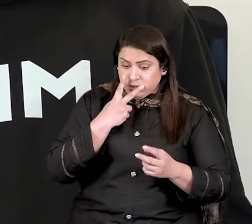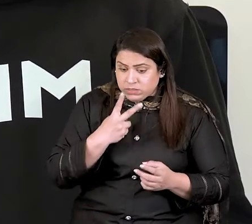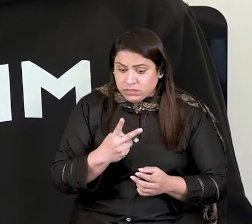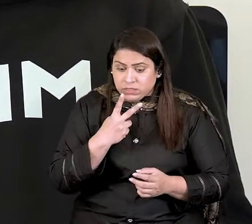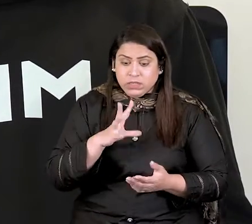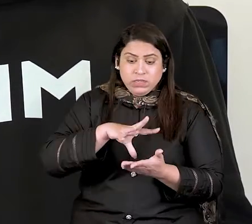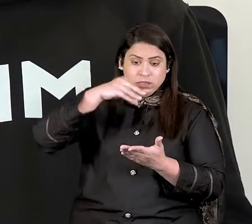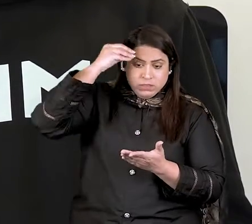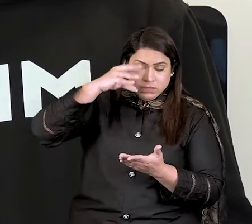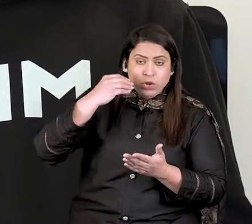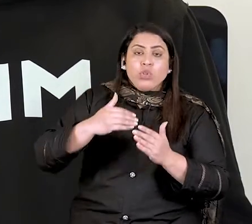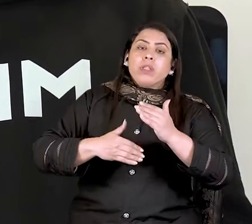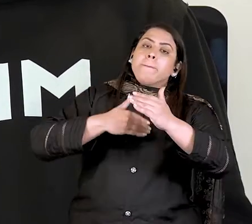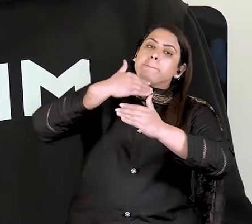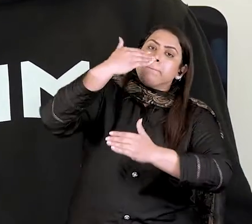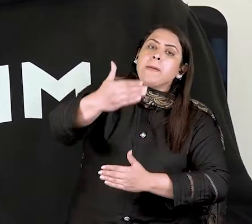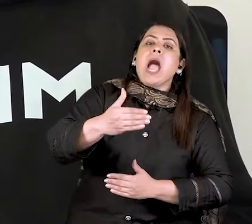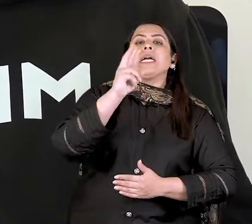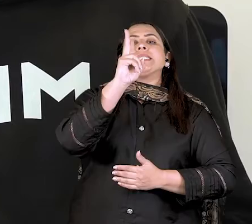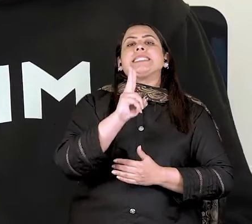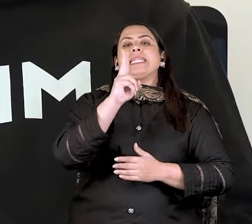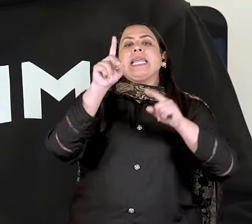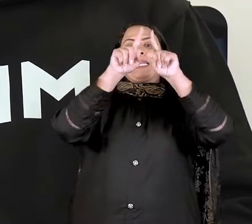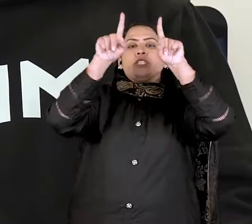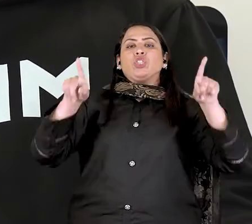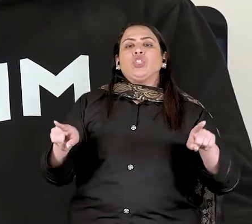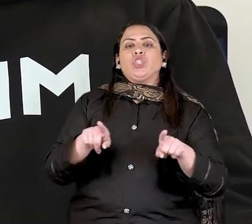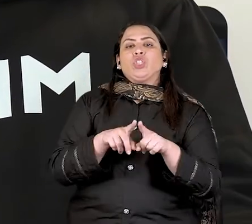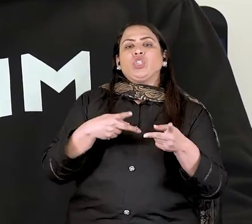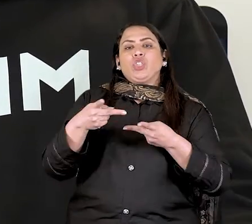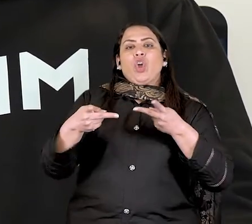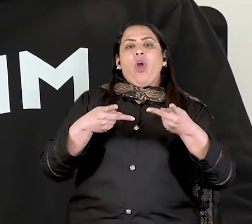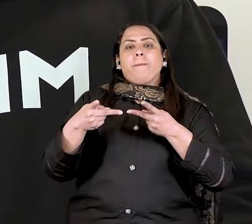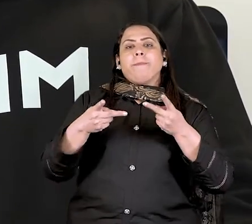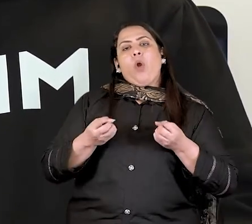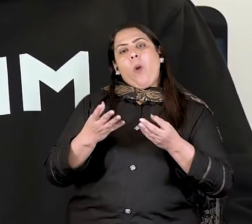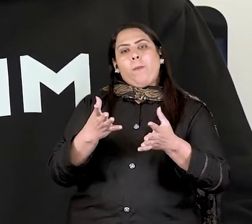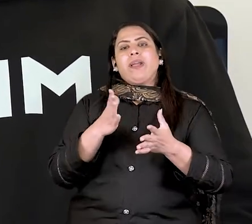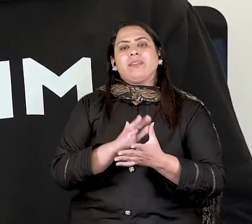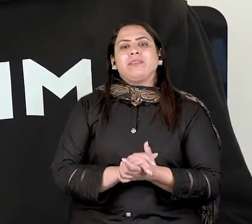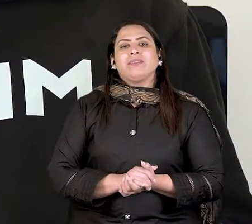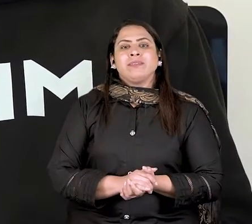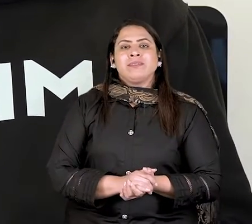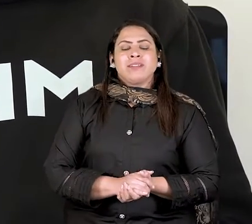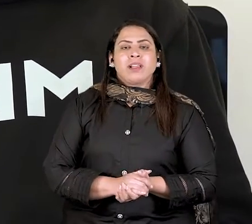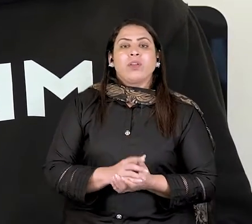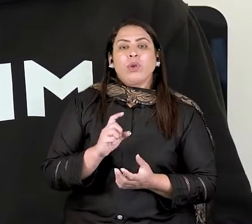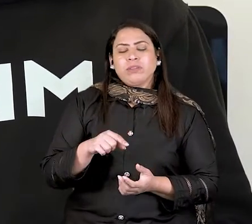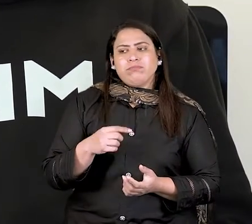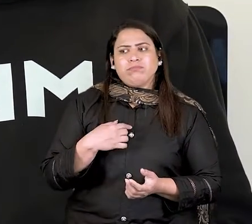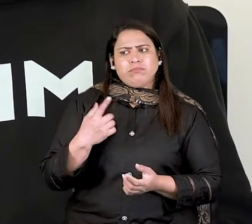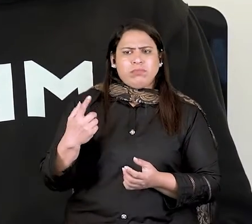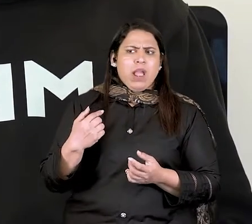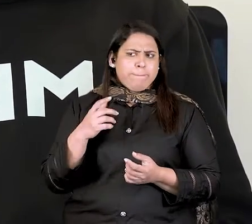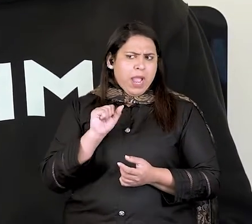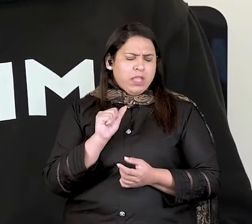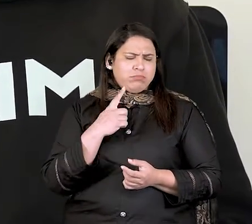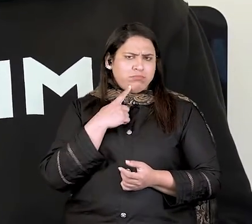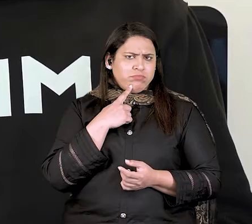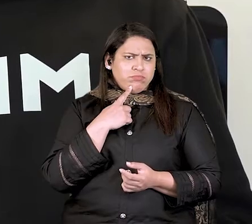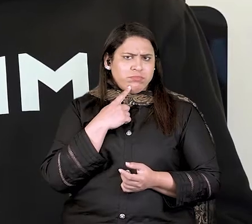I'm going to understand this business. His father called me 2 days after opening. Beta, 6 months, आराम से बैठ के काम करना है, and then you